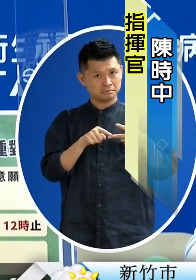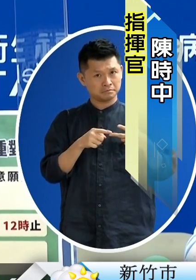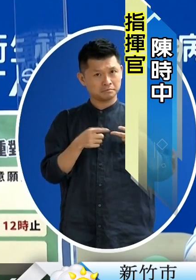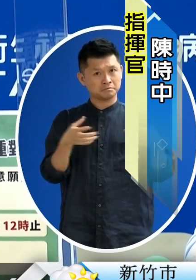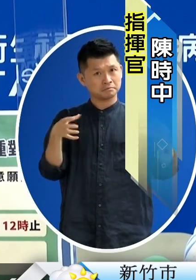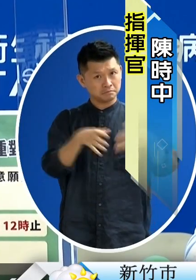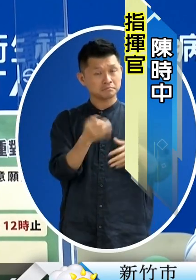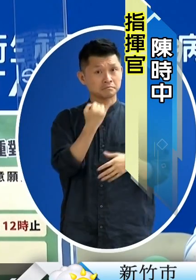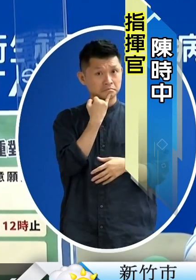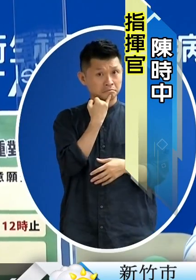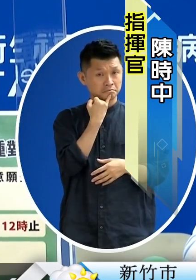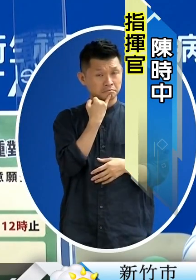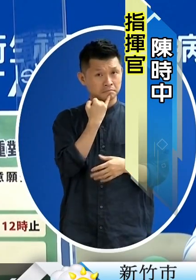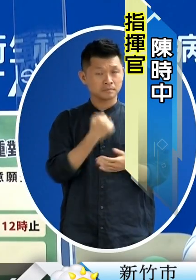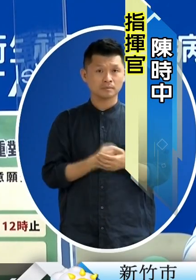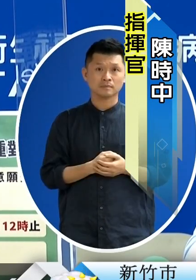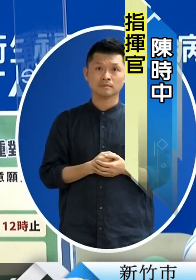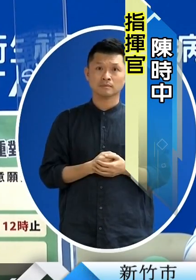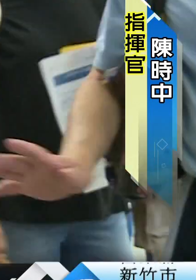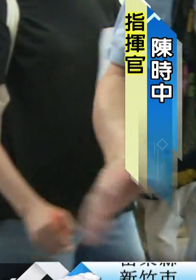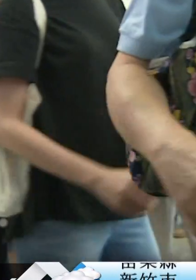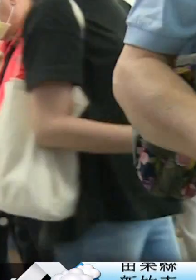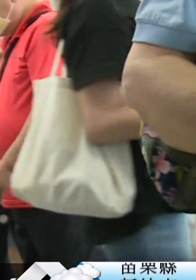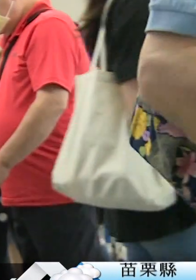12岁到17岁，哈，的一个莫德纳，哈，是不是可以来使用？那个 CDC 已经向 FDA